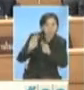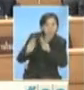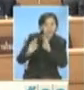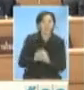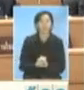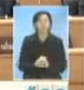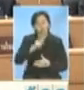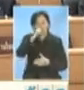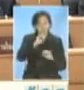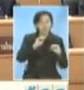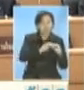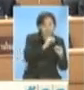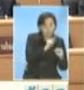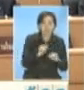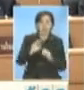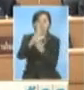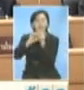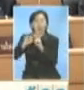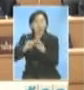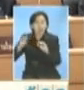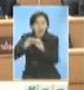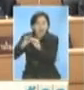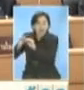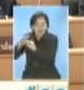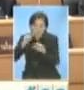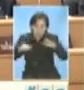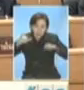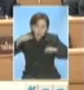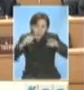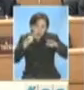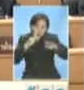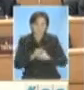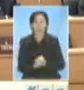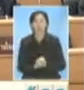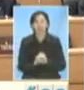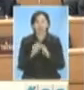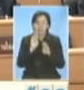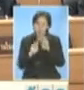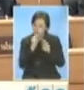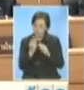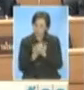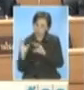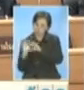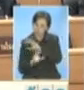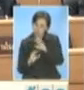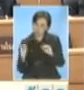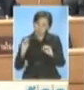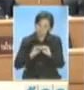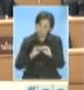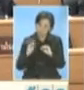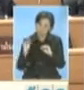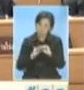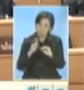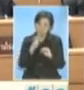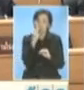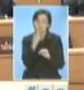นบ้านเขาเพิ่มอีกกี่เป็นร้อยเท่านั่นคือสาเหตุและเหตุผลที่ท่านต้องไปดูว่าตัวเลขการลงทุนมันเพิ่มขึ้นจริงหรือไม่แ